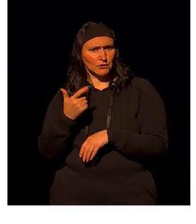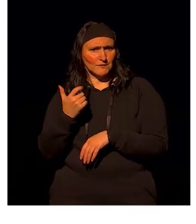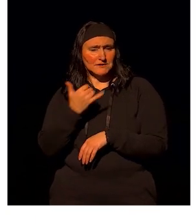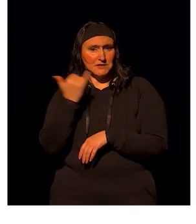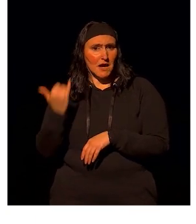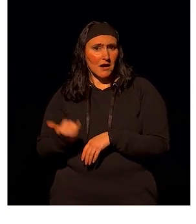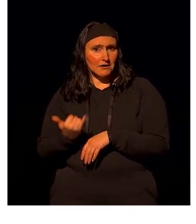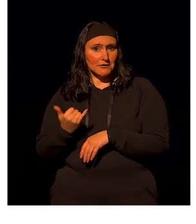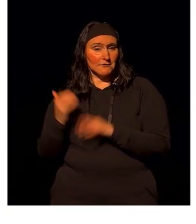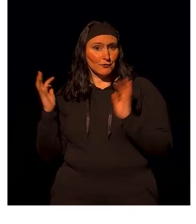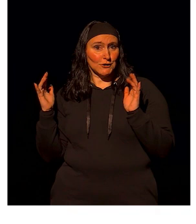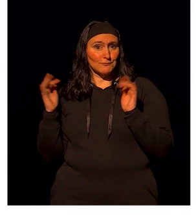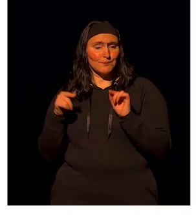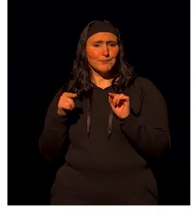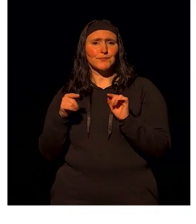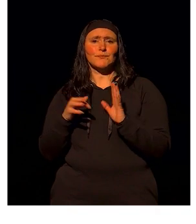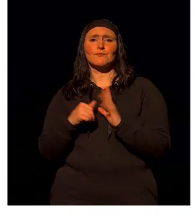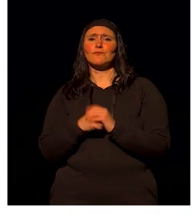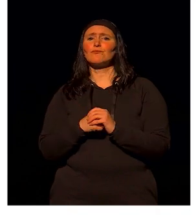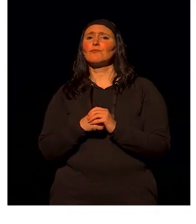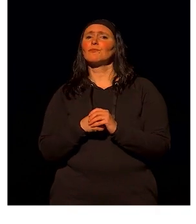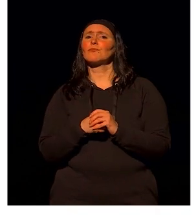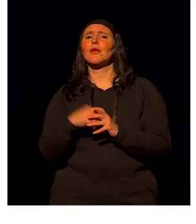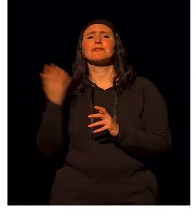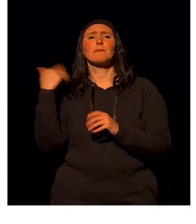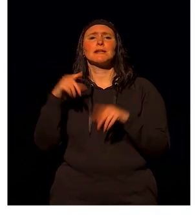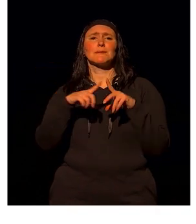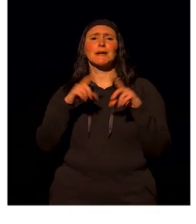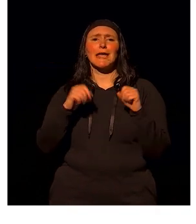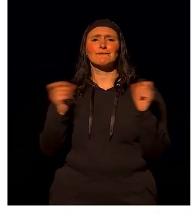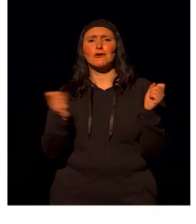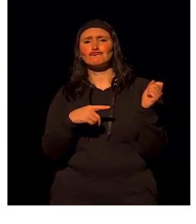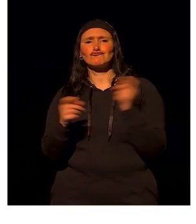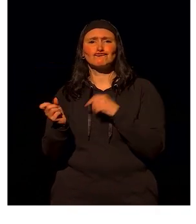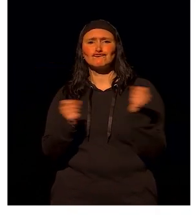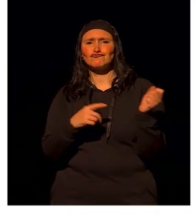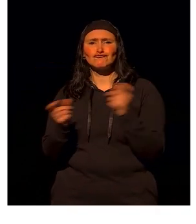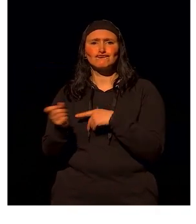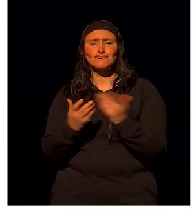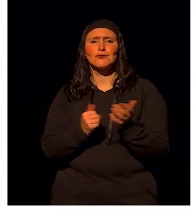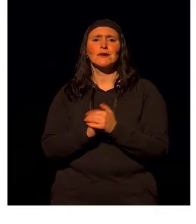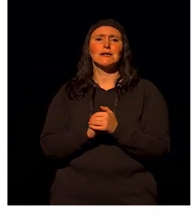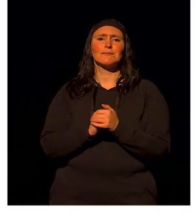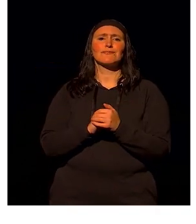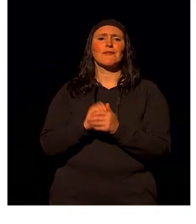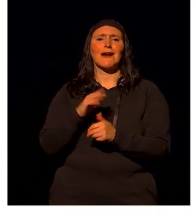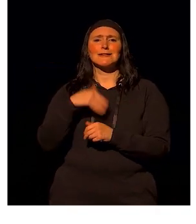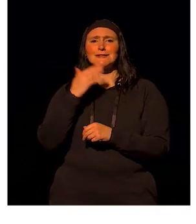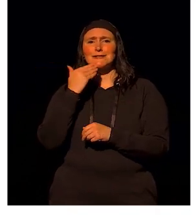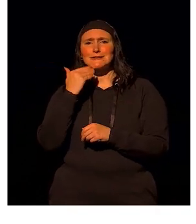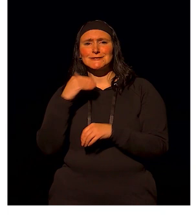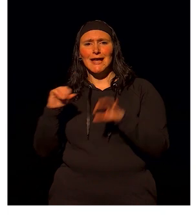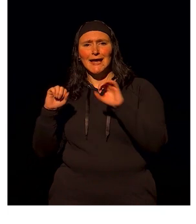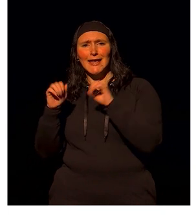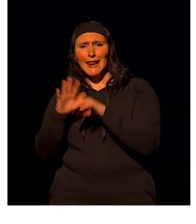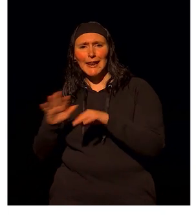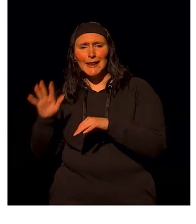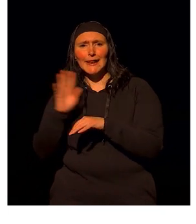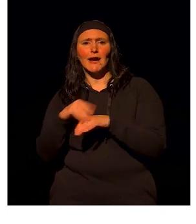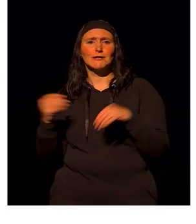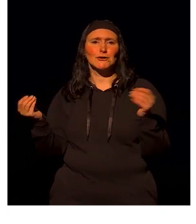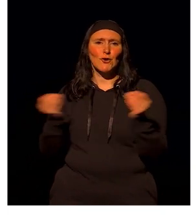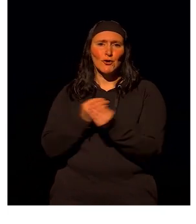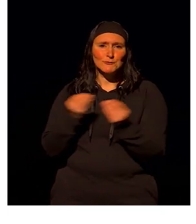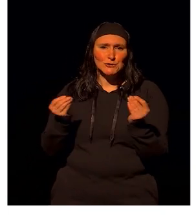haben sie in Lettre Internationale einen Briefwechsel veröffentlicht, Israel, eine Korrespondenz. Ich kann Ihnen diesen Band sehr